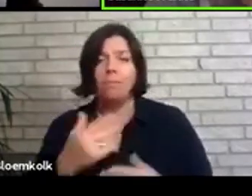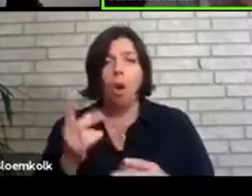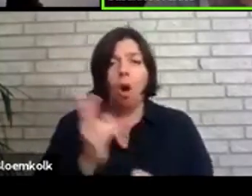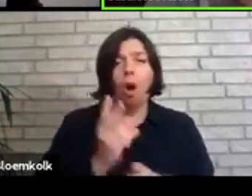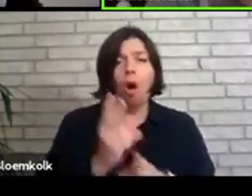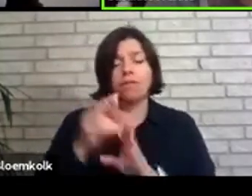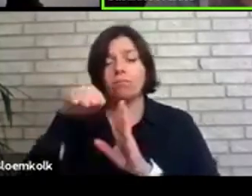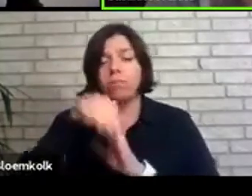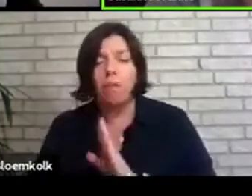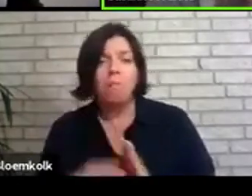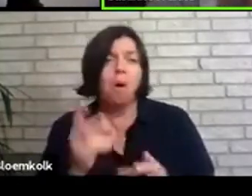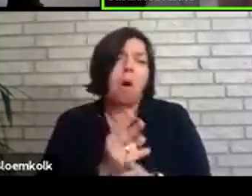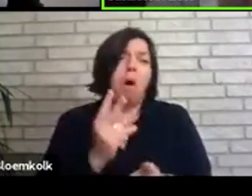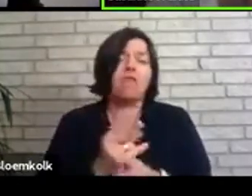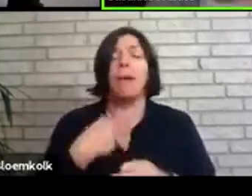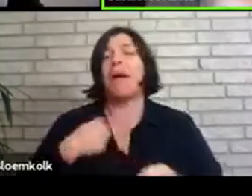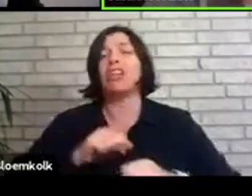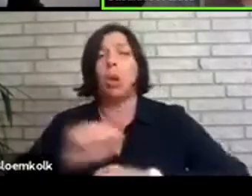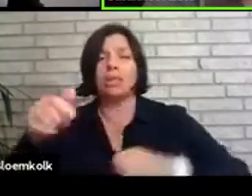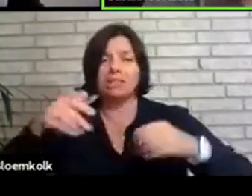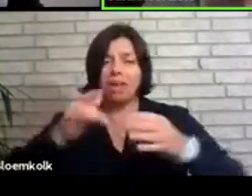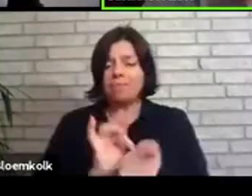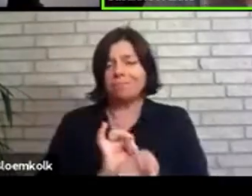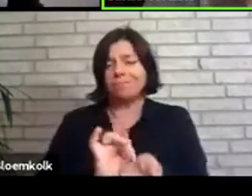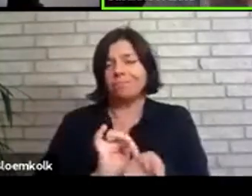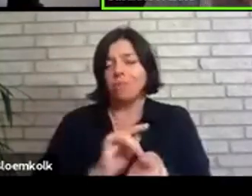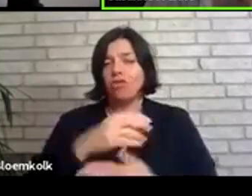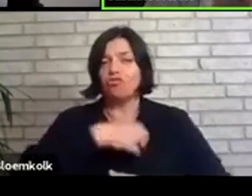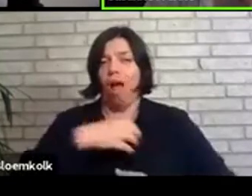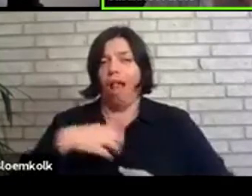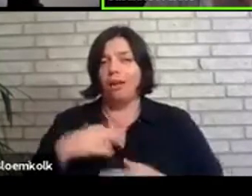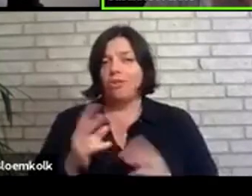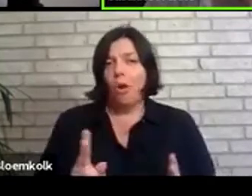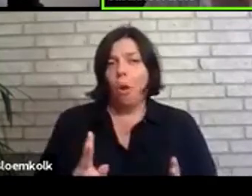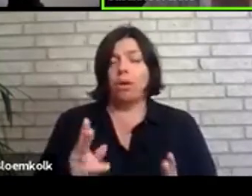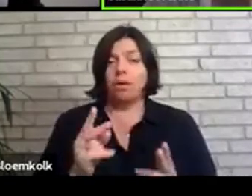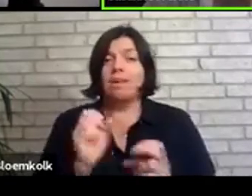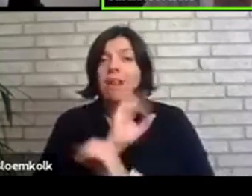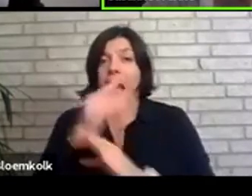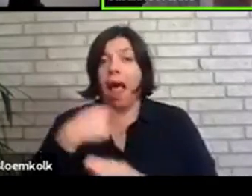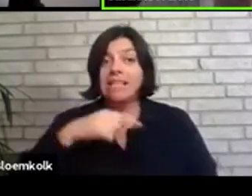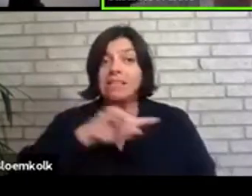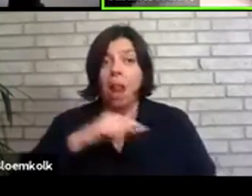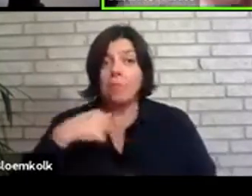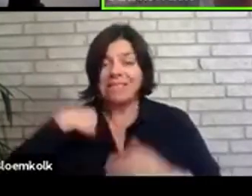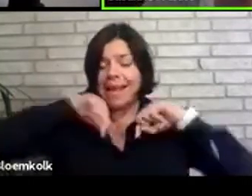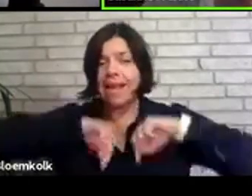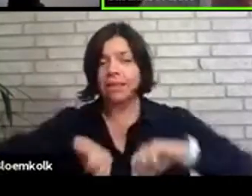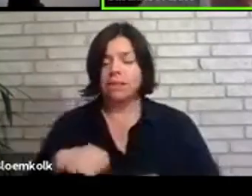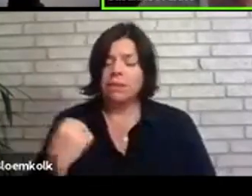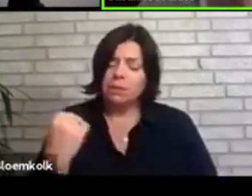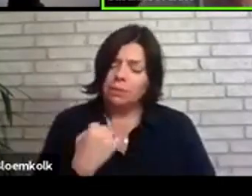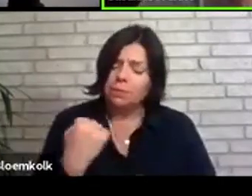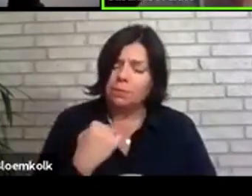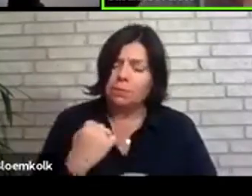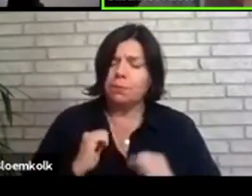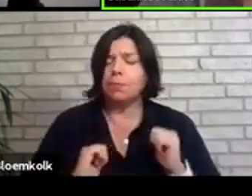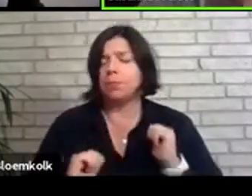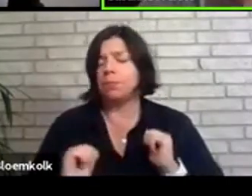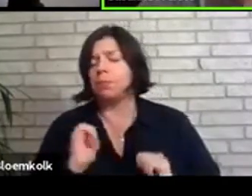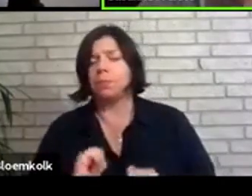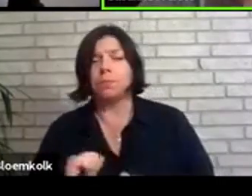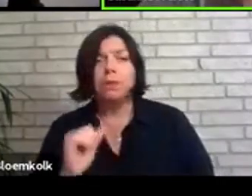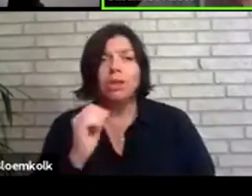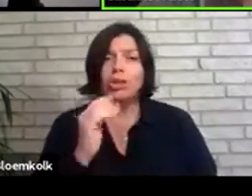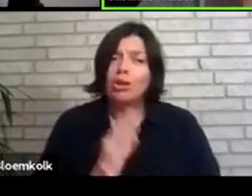Ich finde es spannend, weil natürlich tut das weh. Mein Club hat es ja auch mal wieder geschafft, dass schon 3 Leute